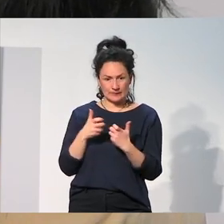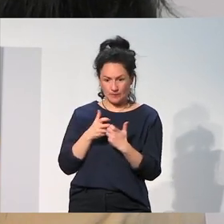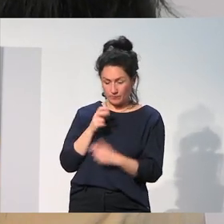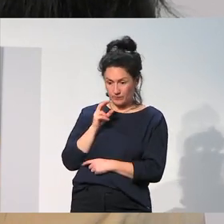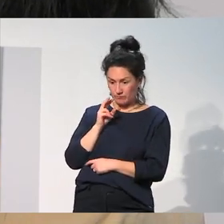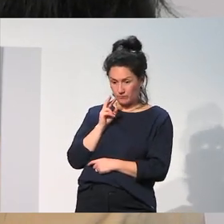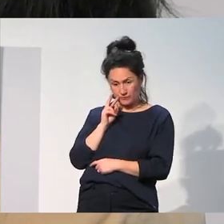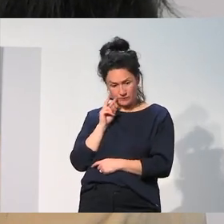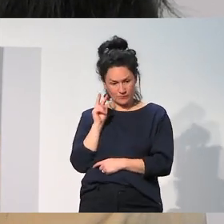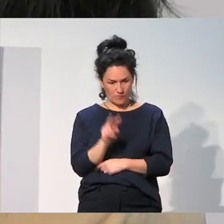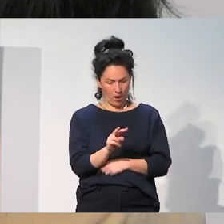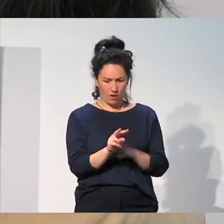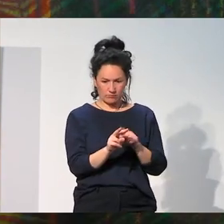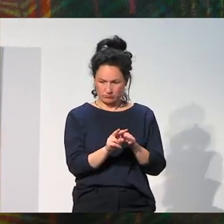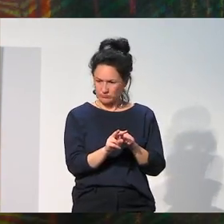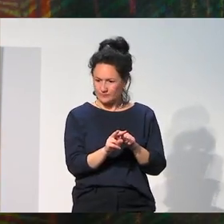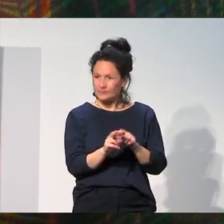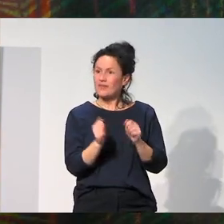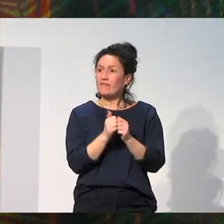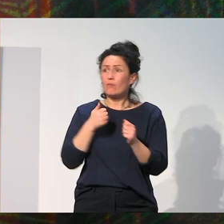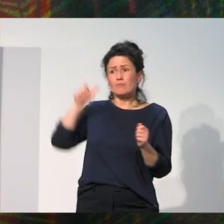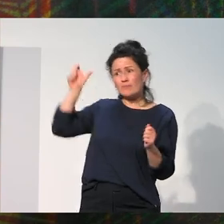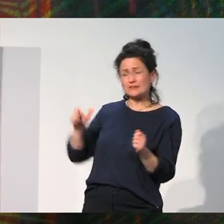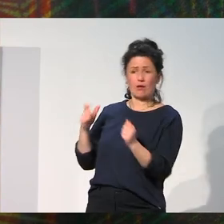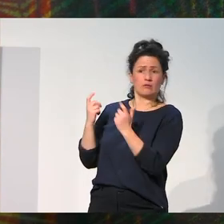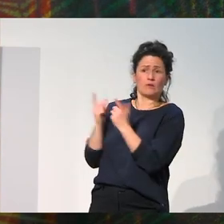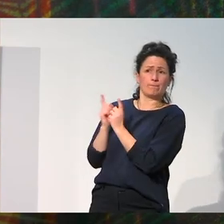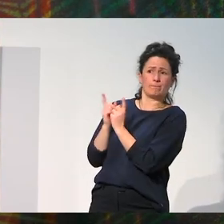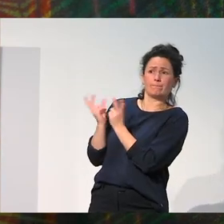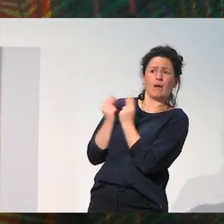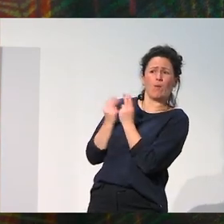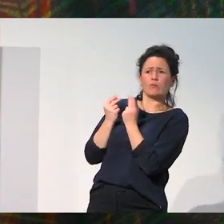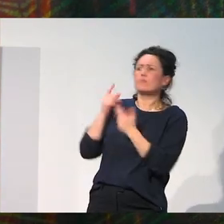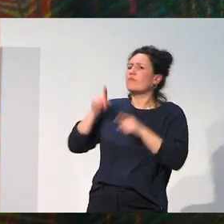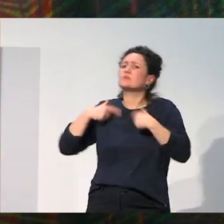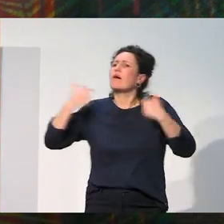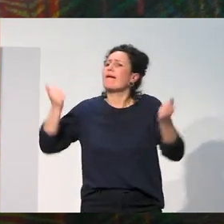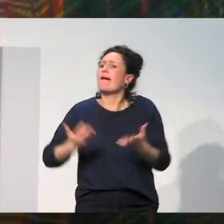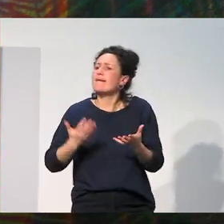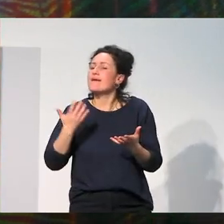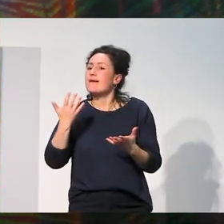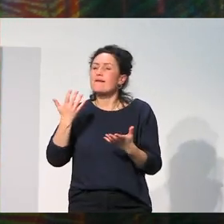vu par les yeux de quelqu'un d'autre. On a des moments comme ça où...